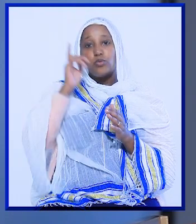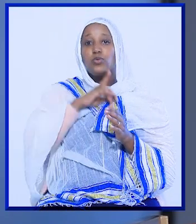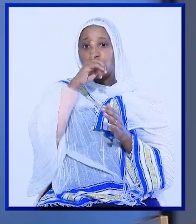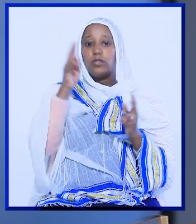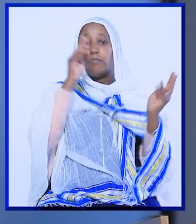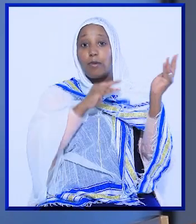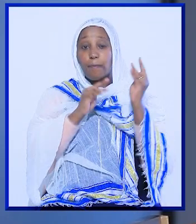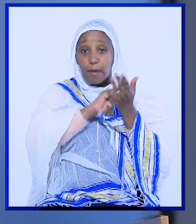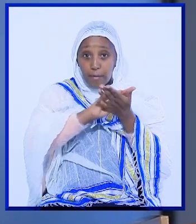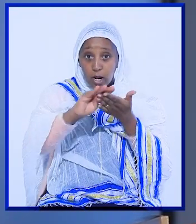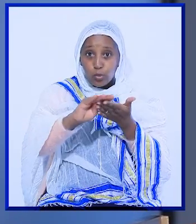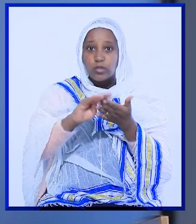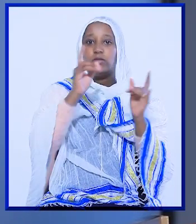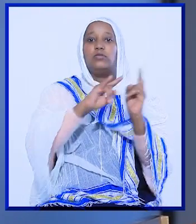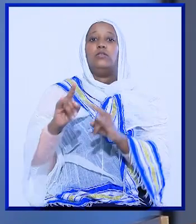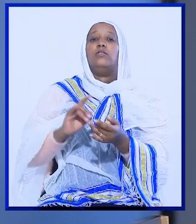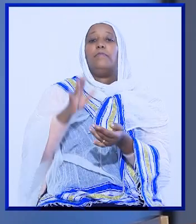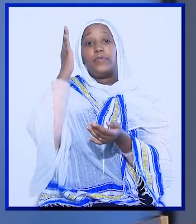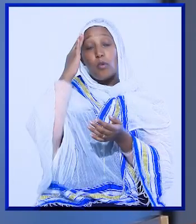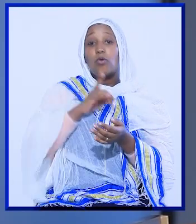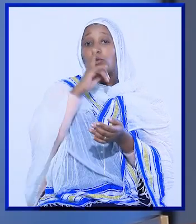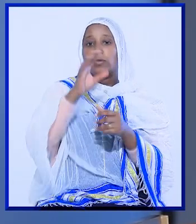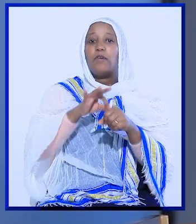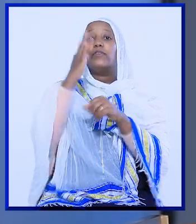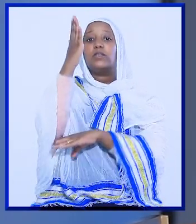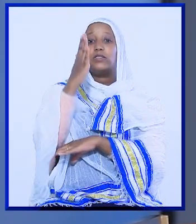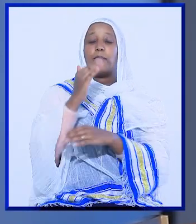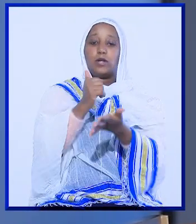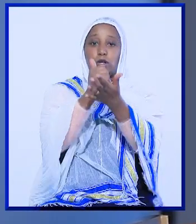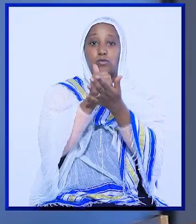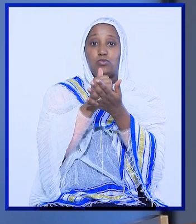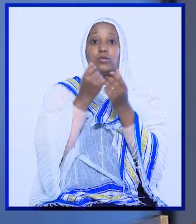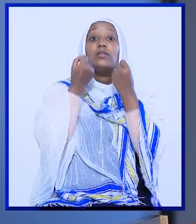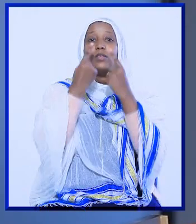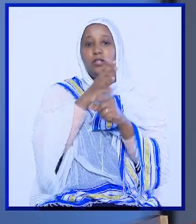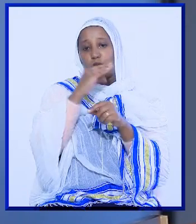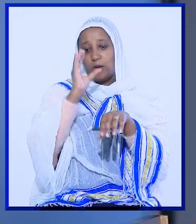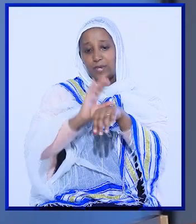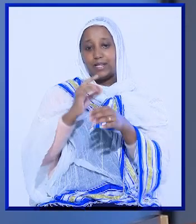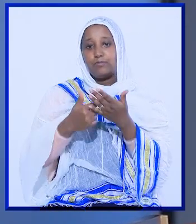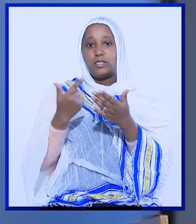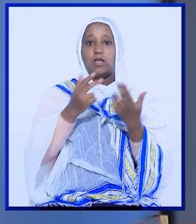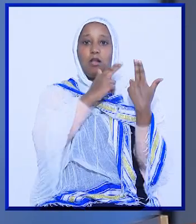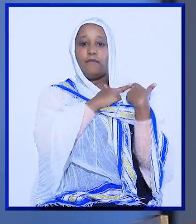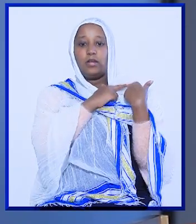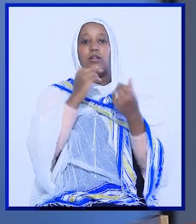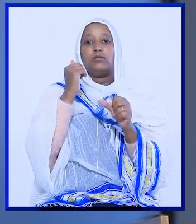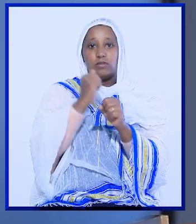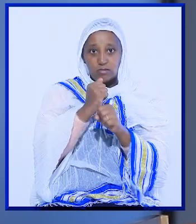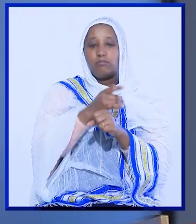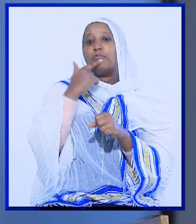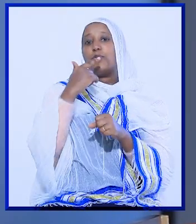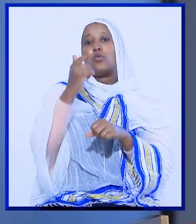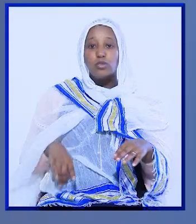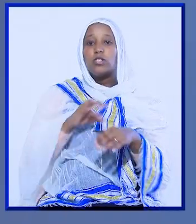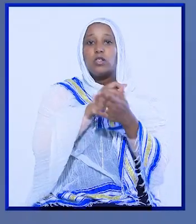እውነት በመለኮት ዘንድ የምትታወቀውን እውነት መንፈሰ እግዚአብሔር ረድቶት እንደተረዳውና ቤተ ክርስቲያንን በዚህ አለትነት ላይ አንጻለው